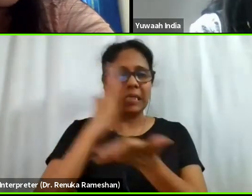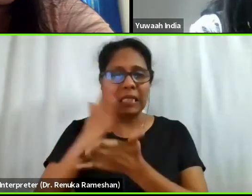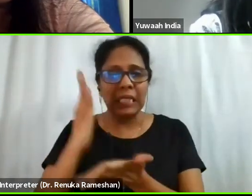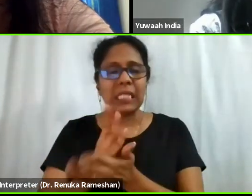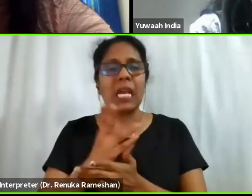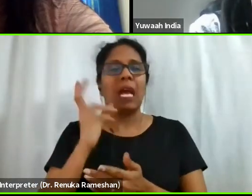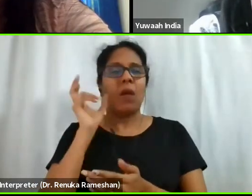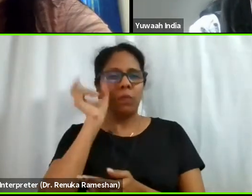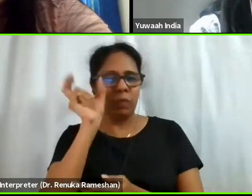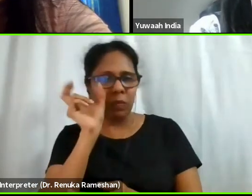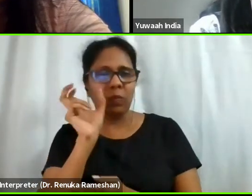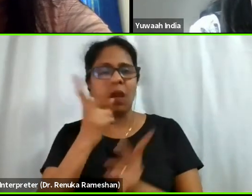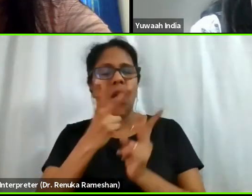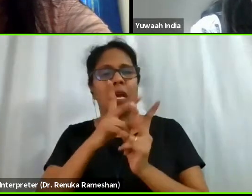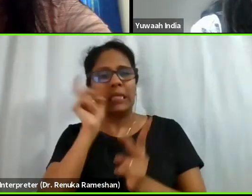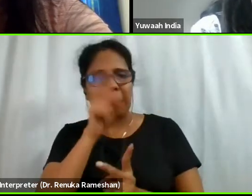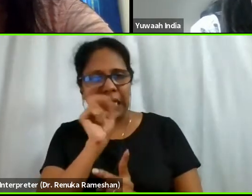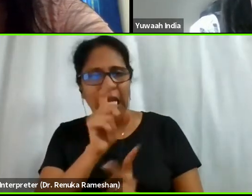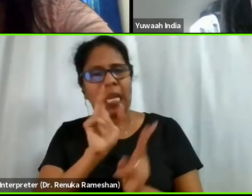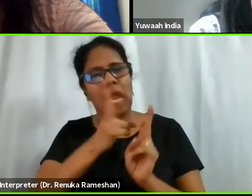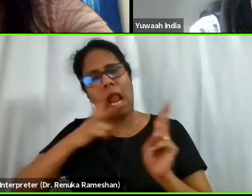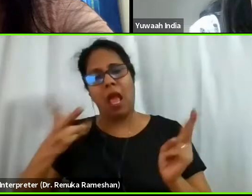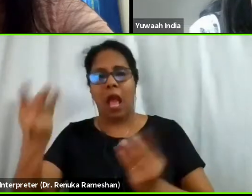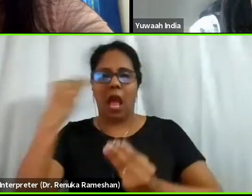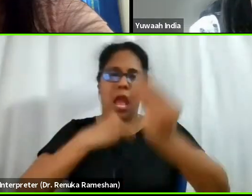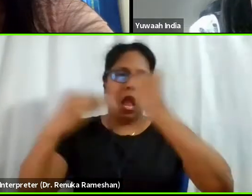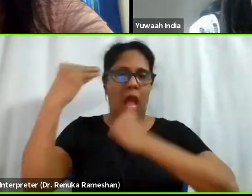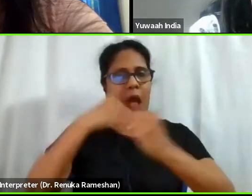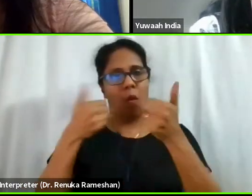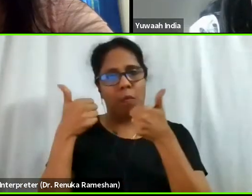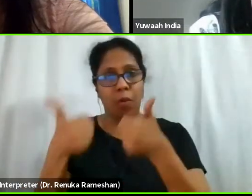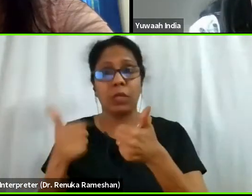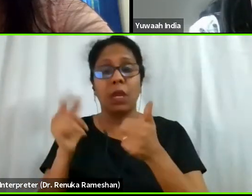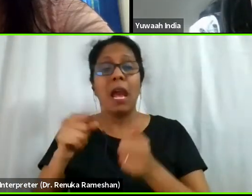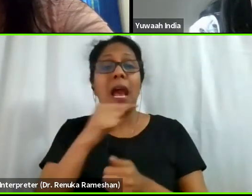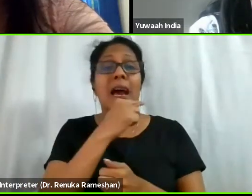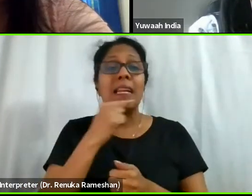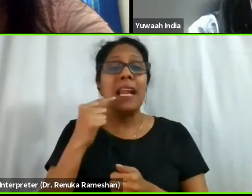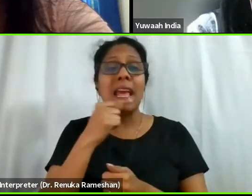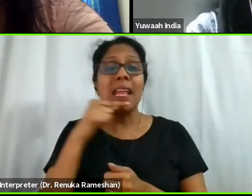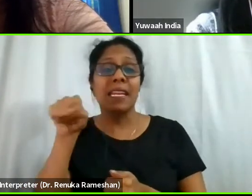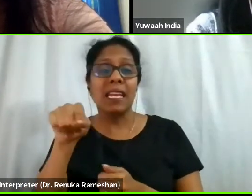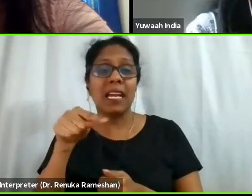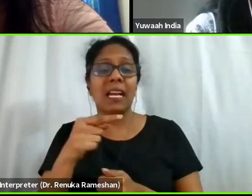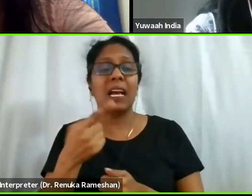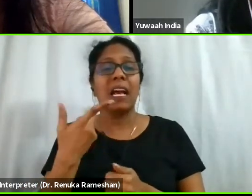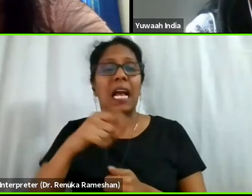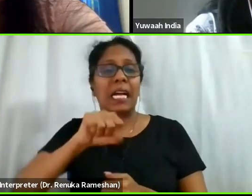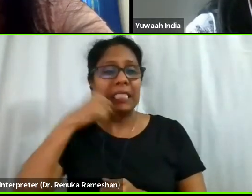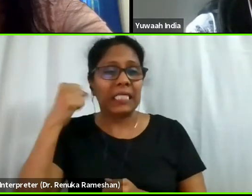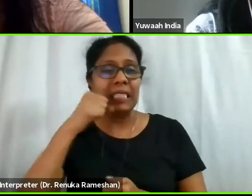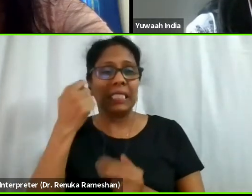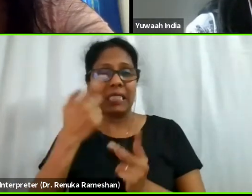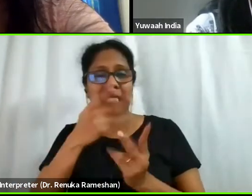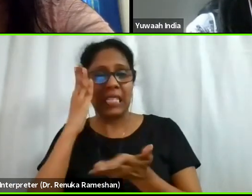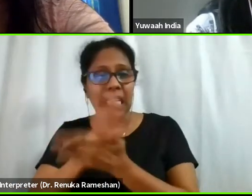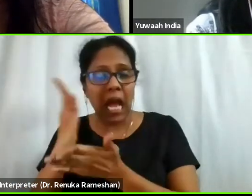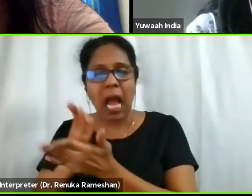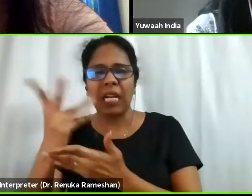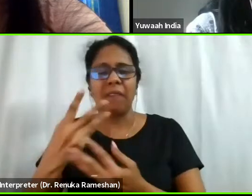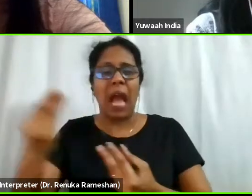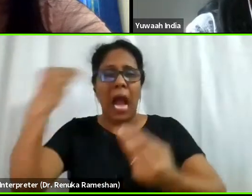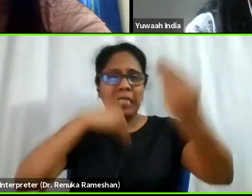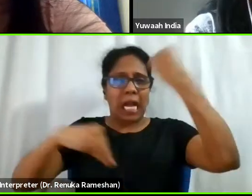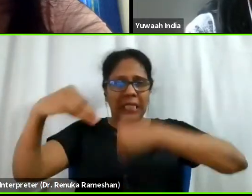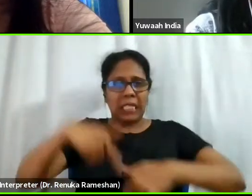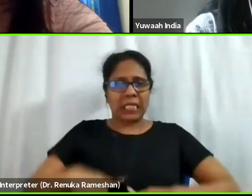अंडा दे सकते हो, आप चिकन खा सकते हो। रेड मीट थोड़ा सा वैसे अवॉइड करना चाहिए, इट्स डिफिकल्ट टू डाइजेस्ट। बट